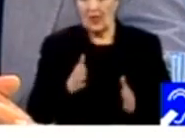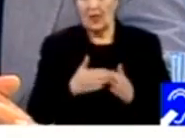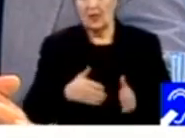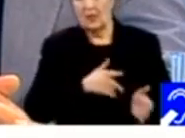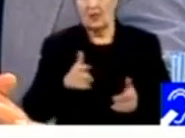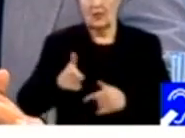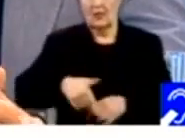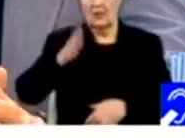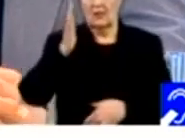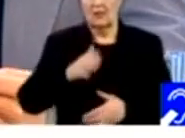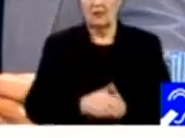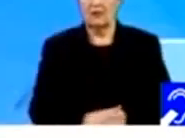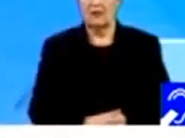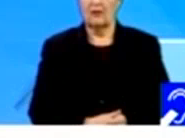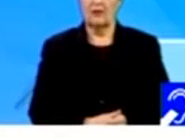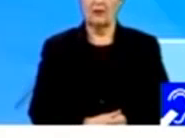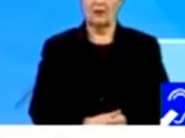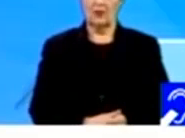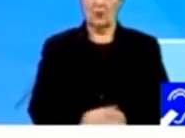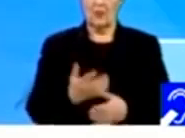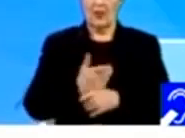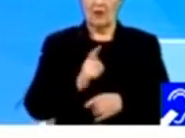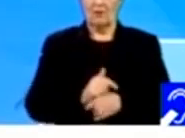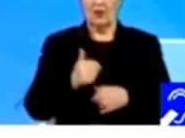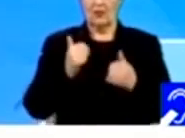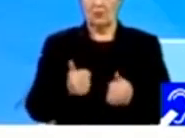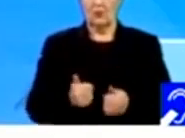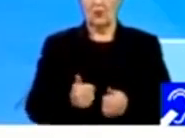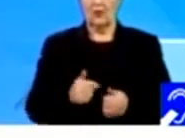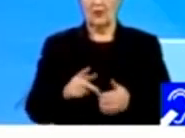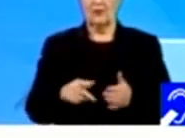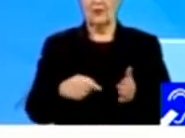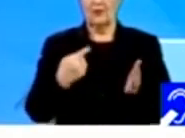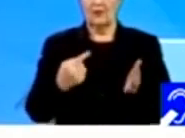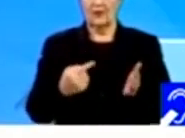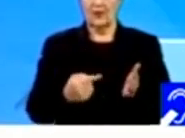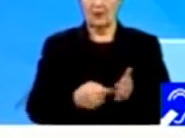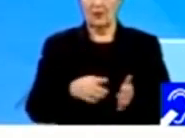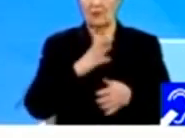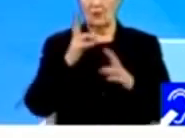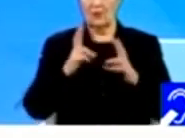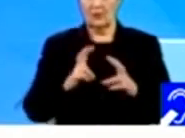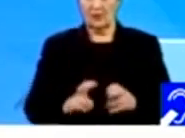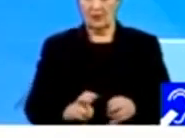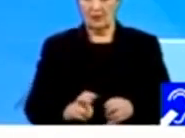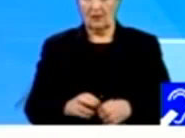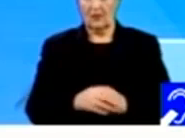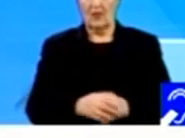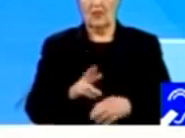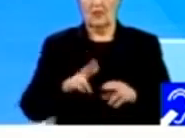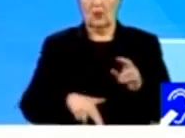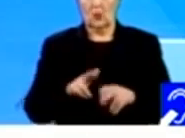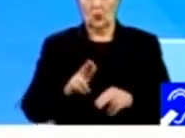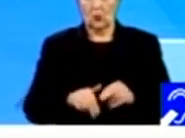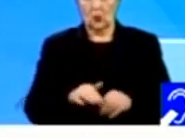etaje ridicate? Mulțumesc, foarte bună întrebare. Eu vreau să știți că Eu am făcut o analiză amplă a domeniului